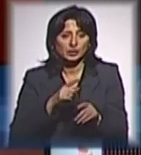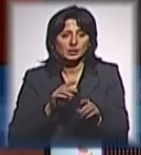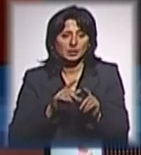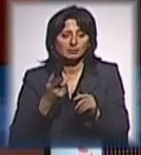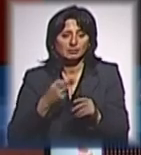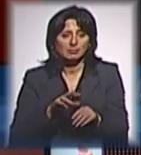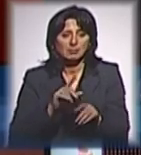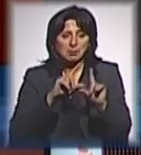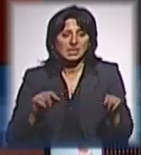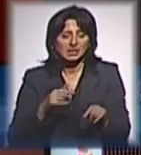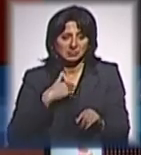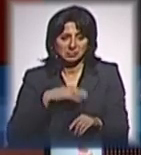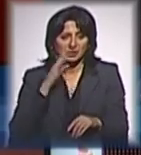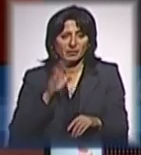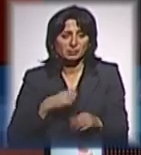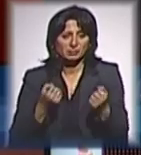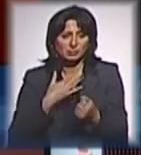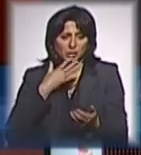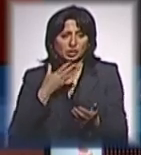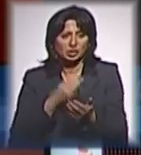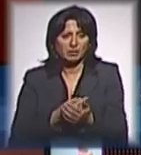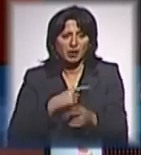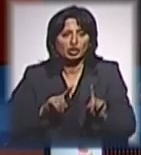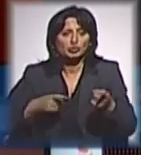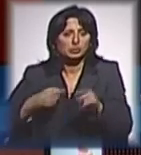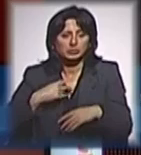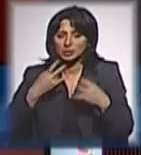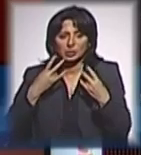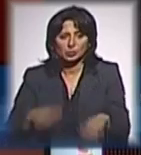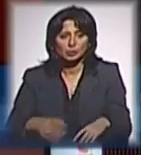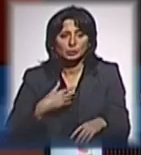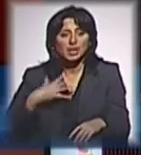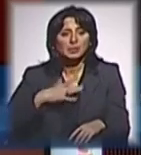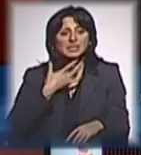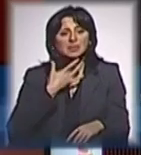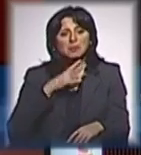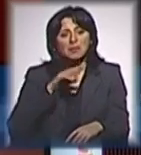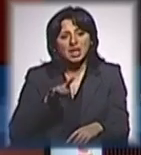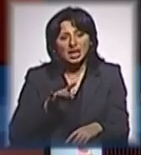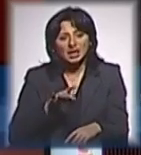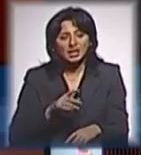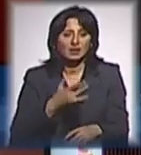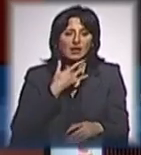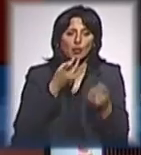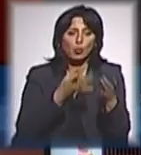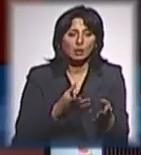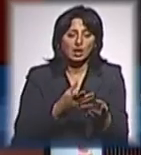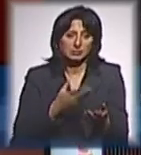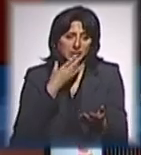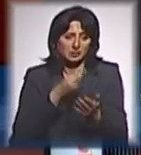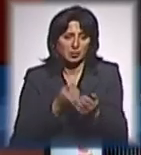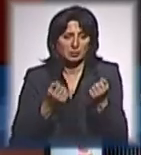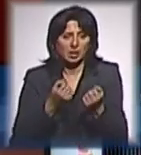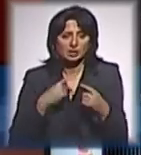Mercedes-ი და ვფიქრობ აბსოლუტურად საკმარისი არის ეს იმისთვის, რომ ადამიანმა თბილისის მერი იქნება ეს თუ საჩხერის გამგებელი იქნება ისარგებლოს